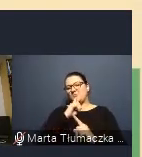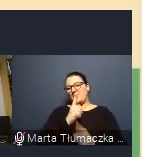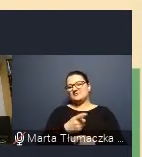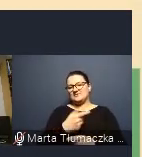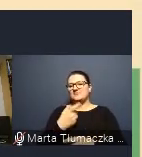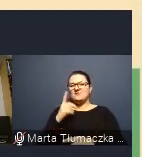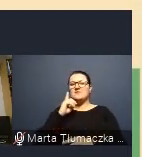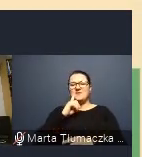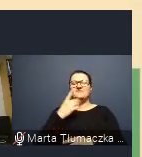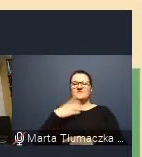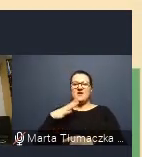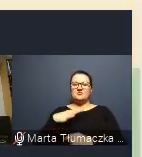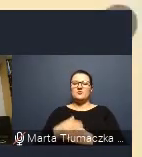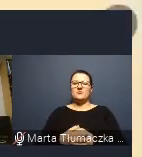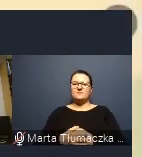warto.